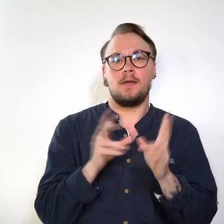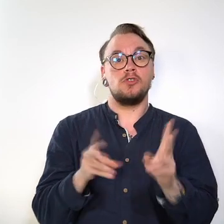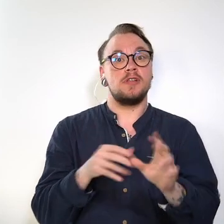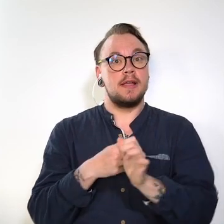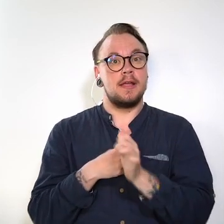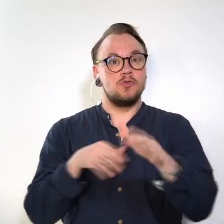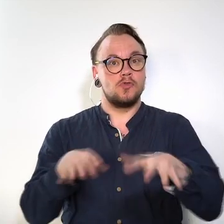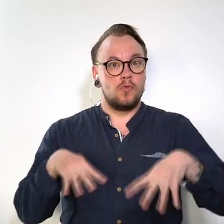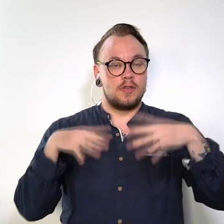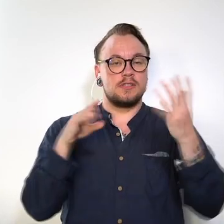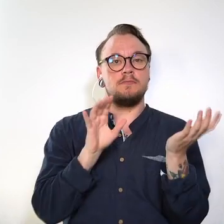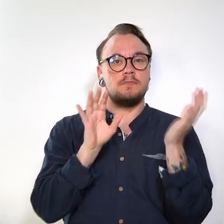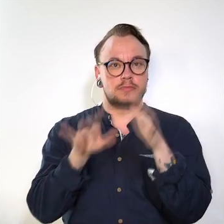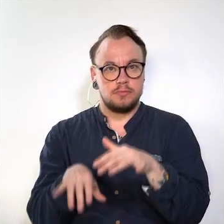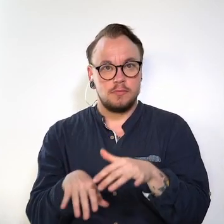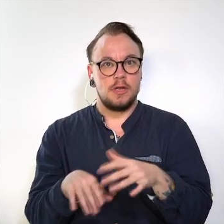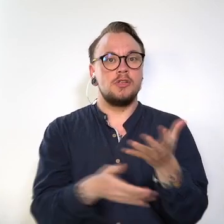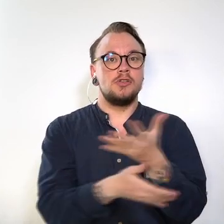ja sosiaali- ja terveysministeriöiden